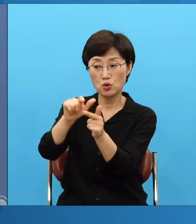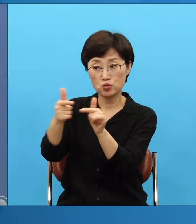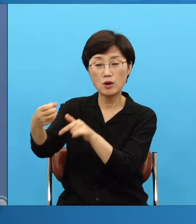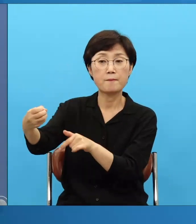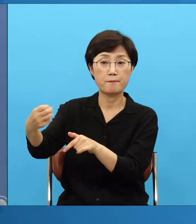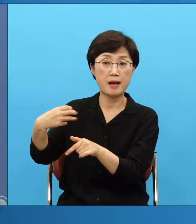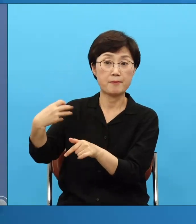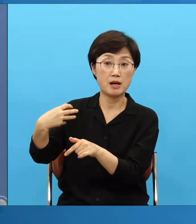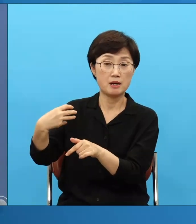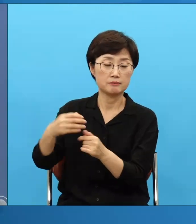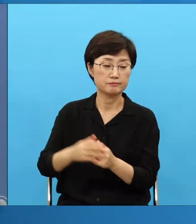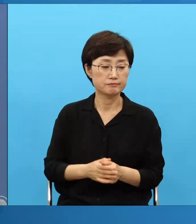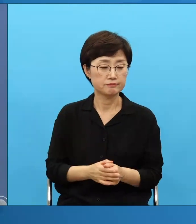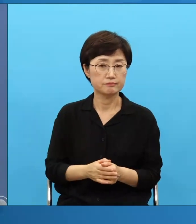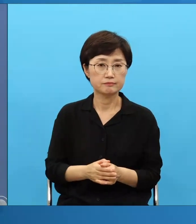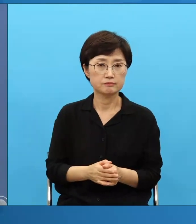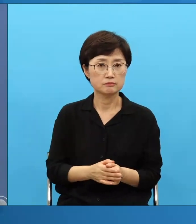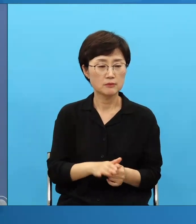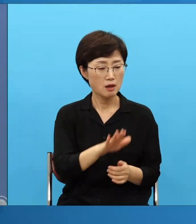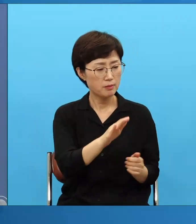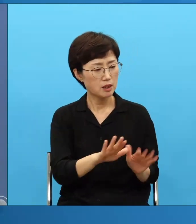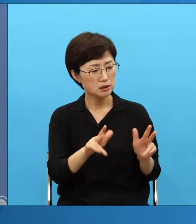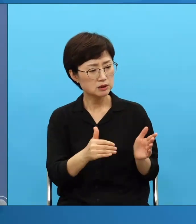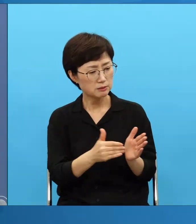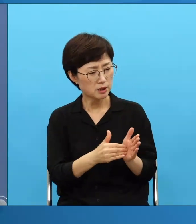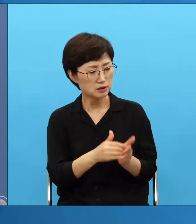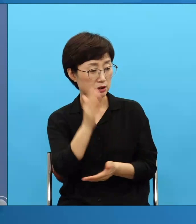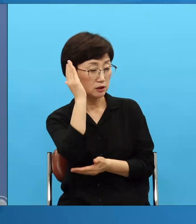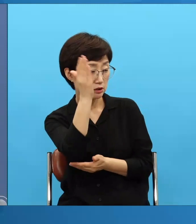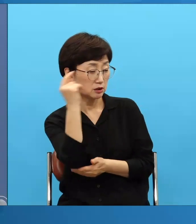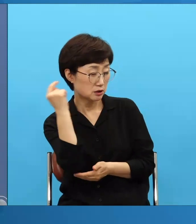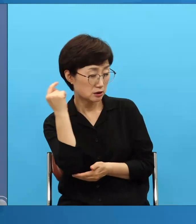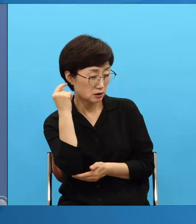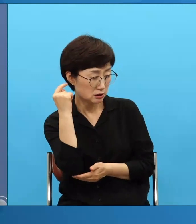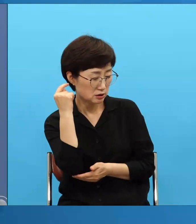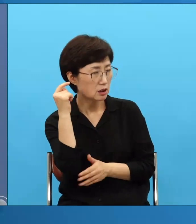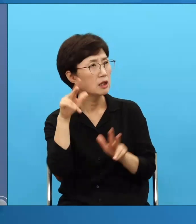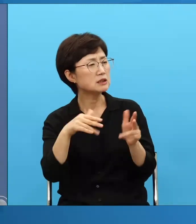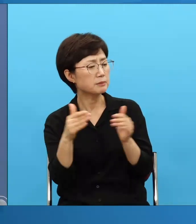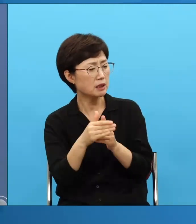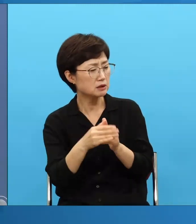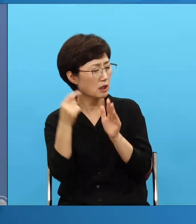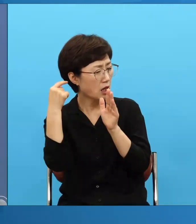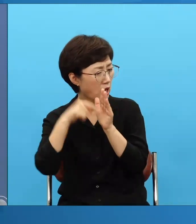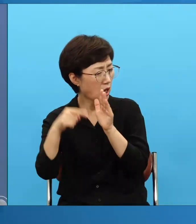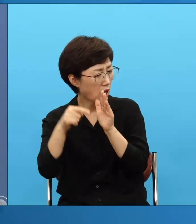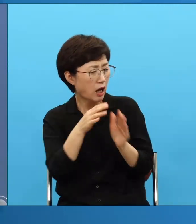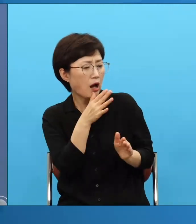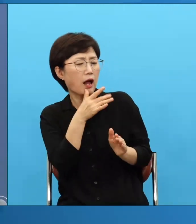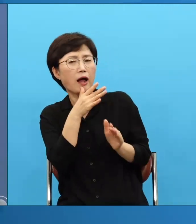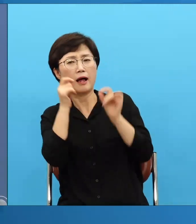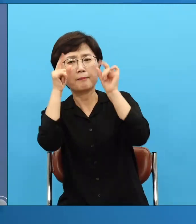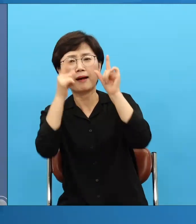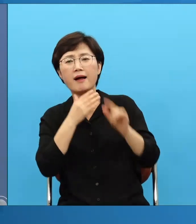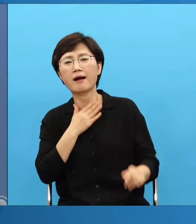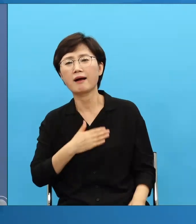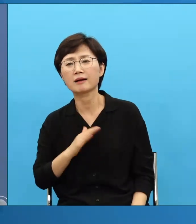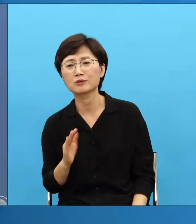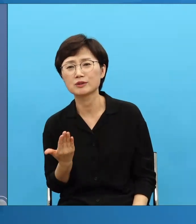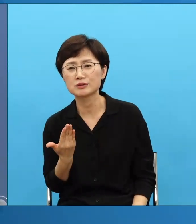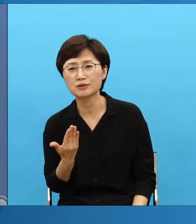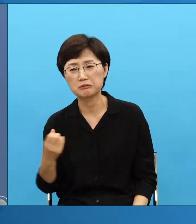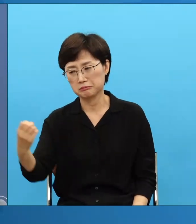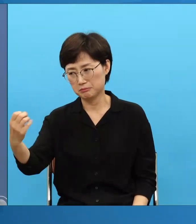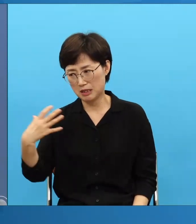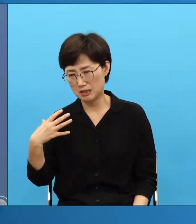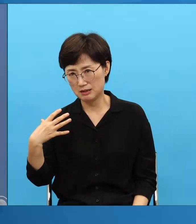Germany. 우리 이때까지 설교 들었는데 목사님 설교를 기다면 안 들은 것 같다 말이에요. You know, we've heard your messages and your sermons until now, but I don't think we really